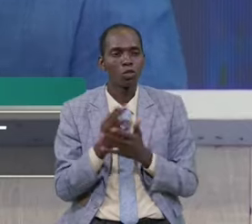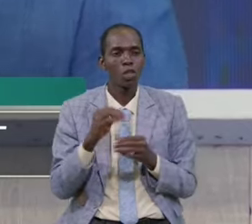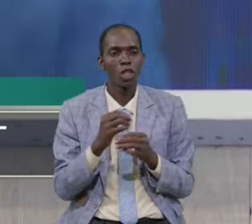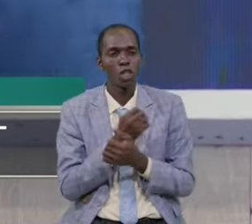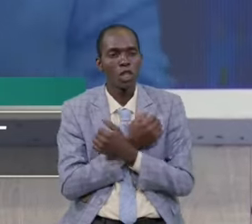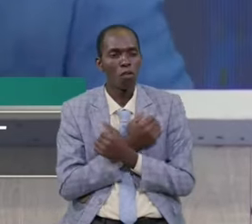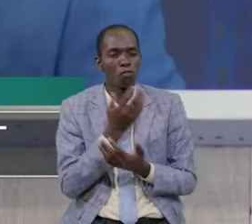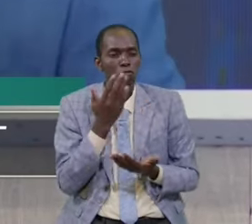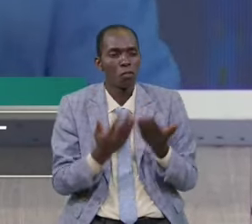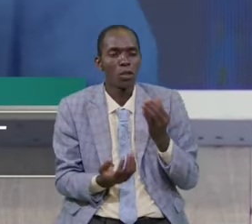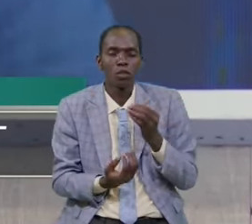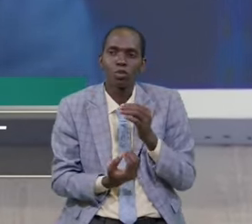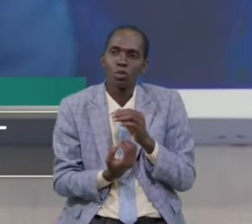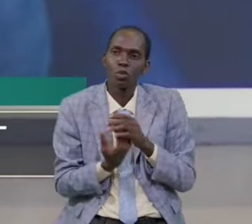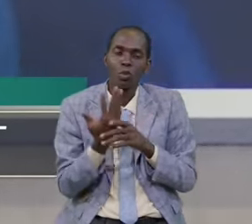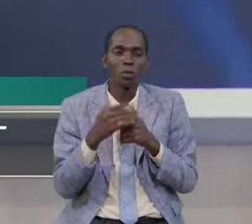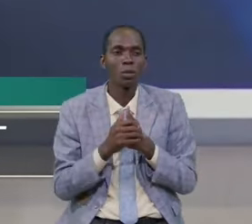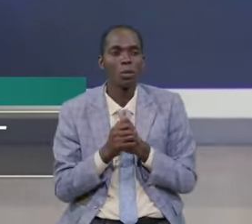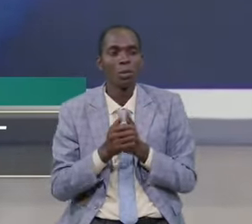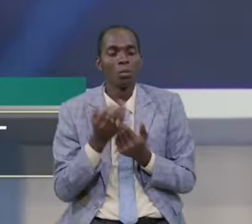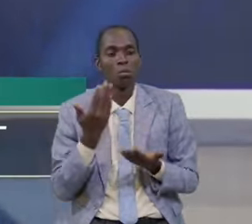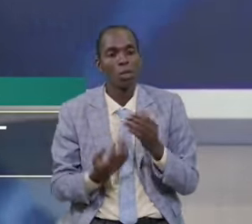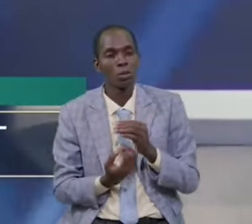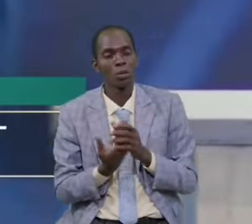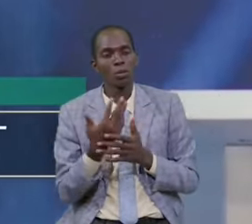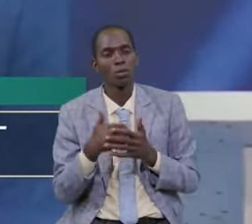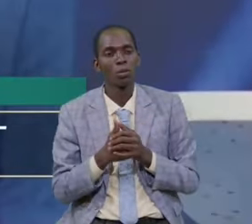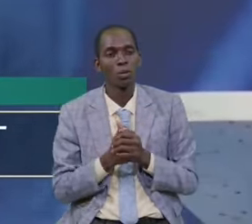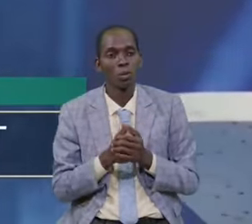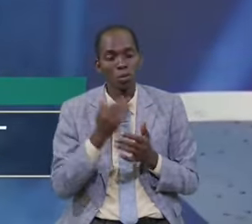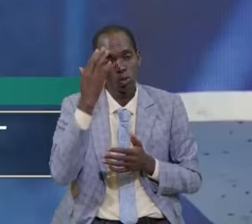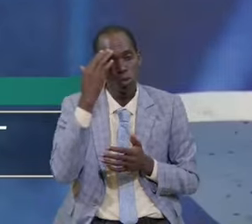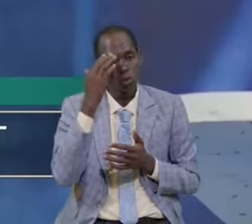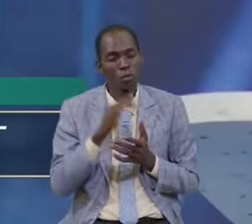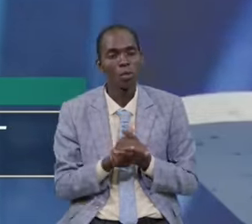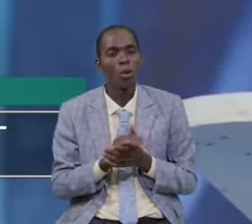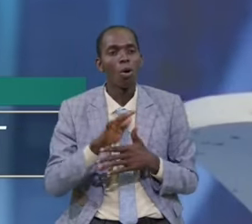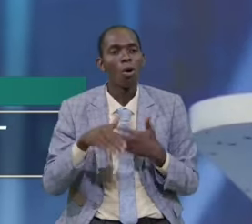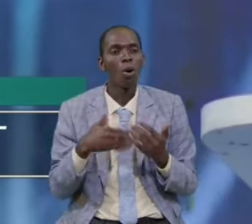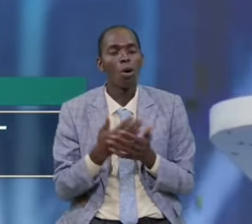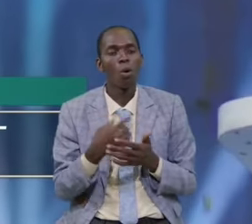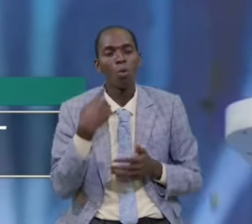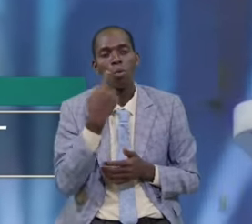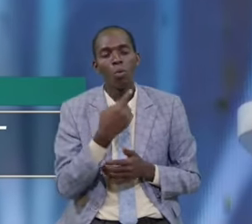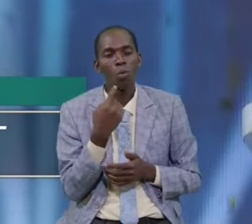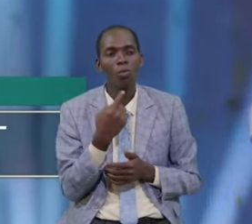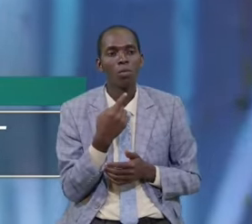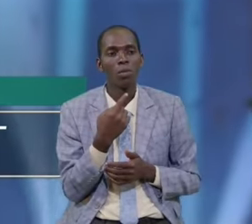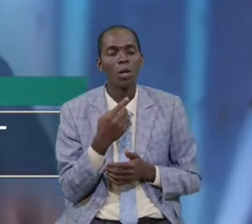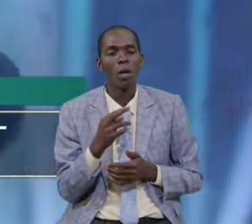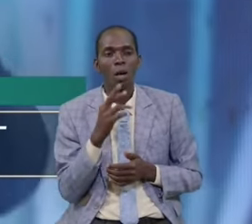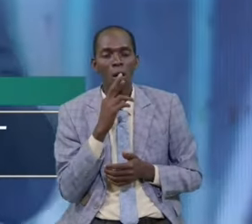Mais que, professant la vérité dans la charité, nous croissions. Vous savez, ceux qui